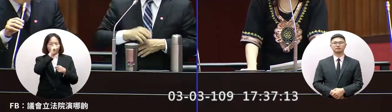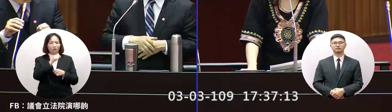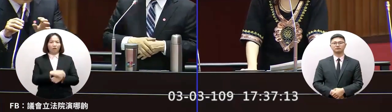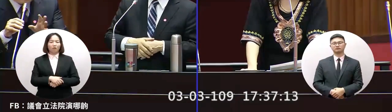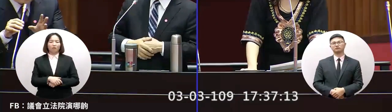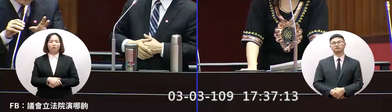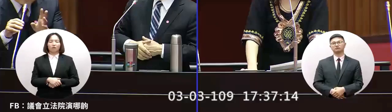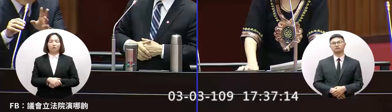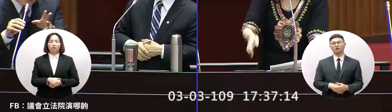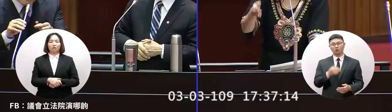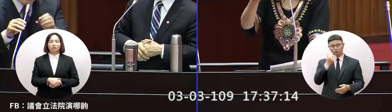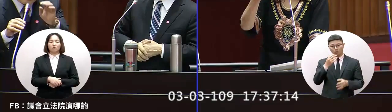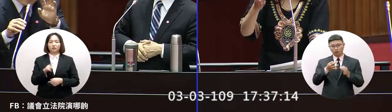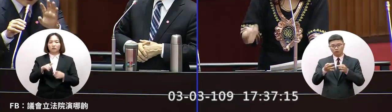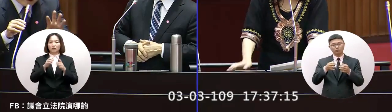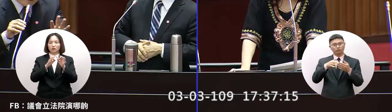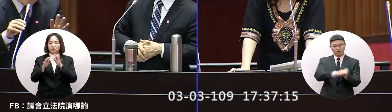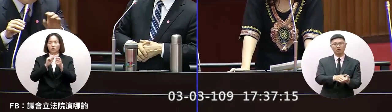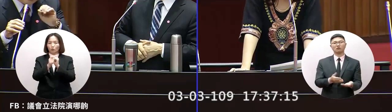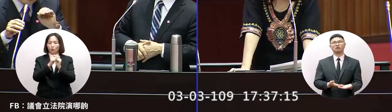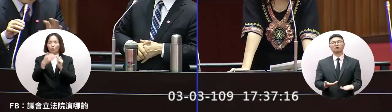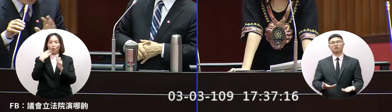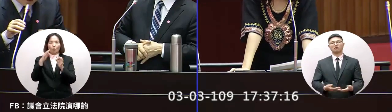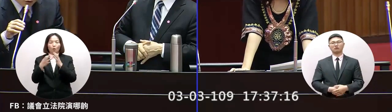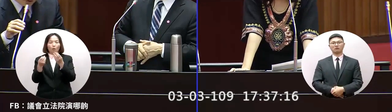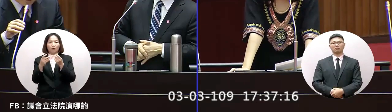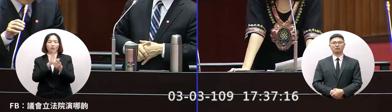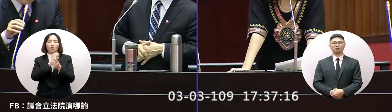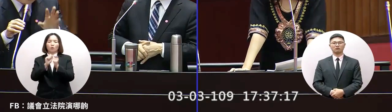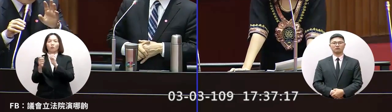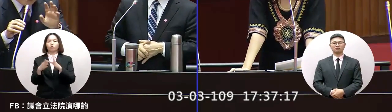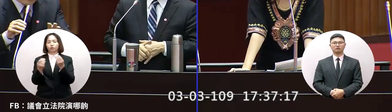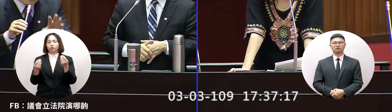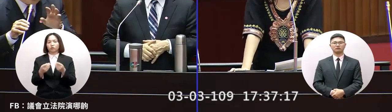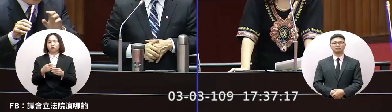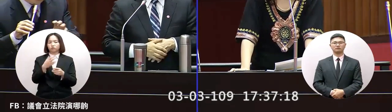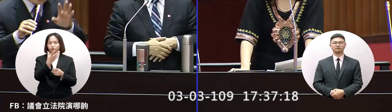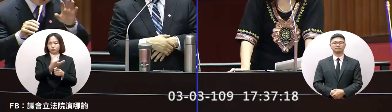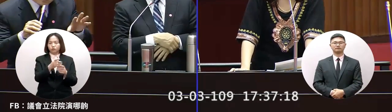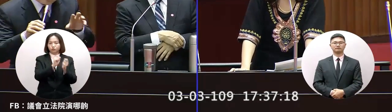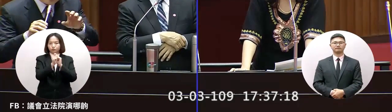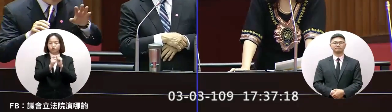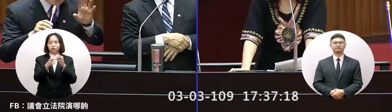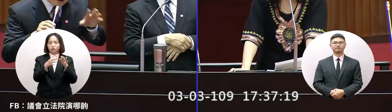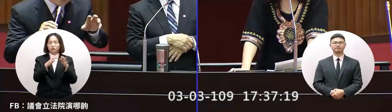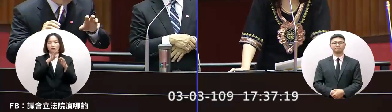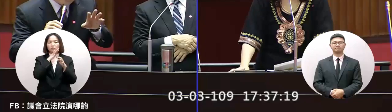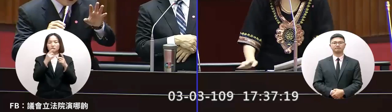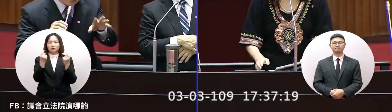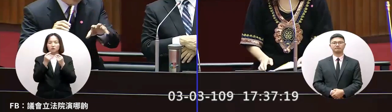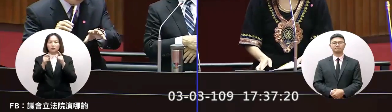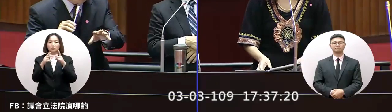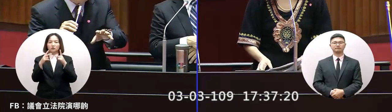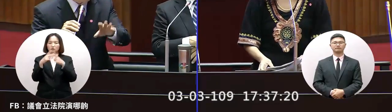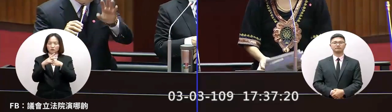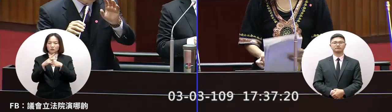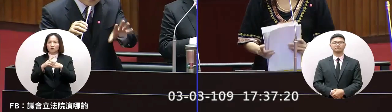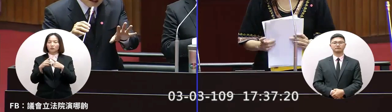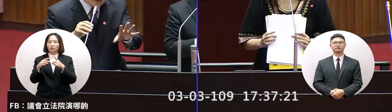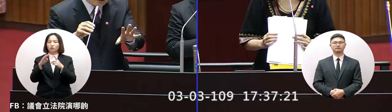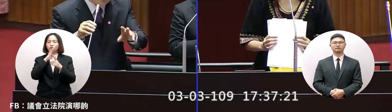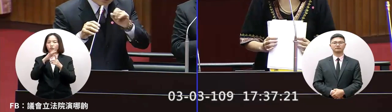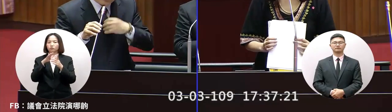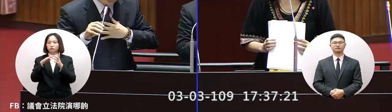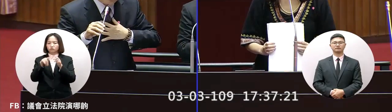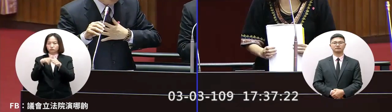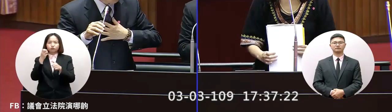啊嘛，嘿，我意思是安尼。 就营业税如果没有营业，基本上就没有税了。那另外大部分的营业税中，比如说小规模营业人，他是用